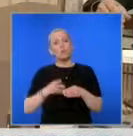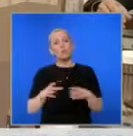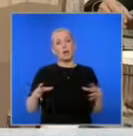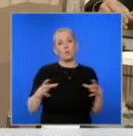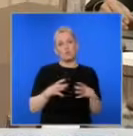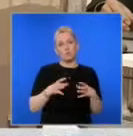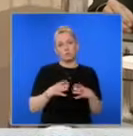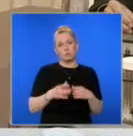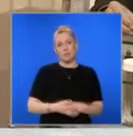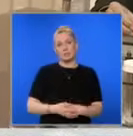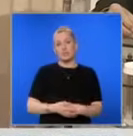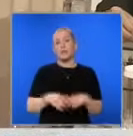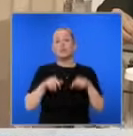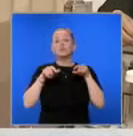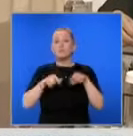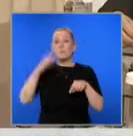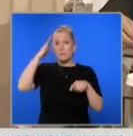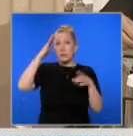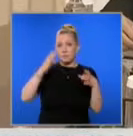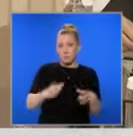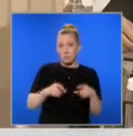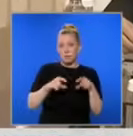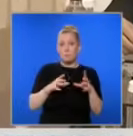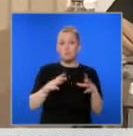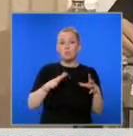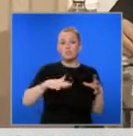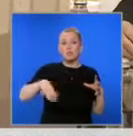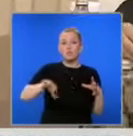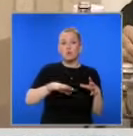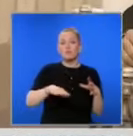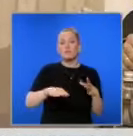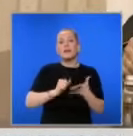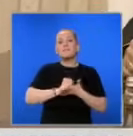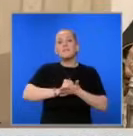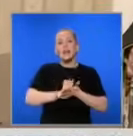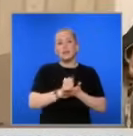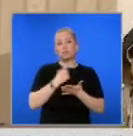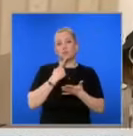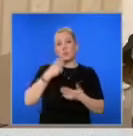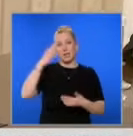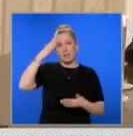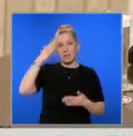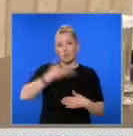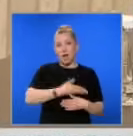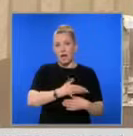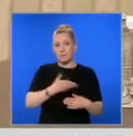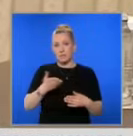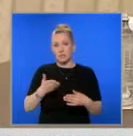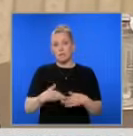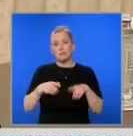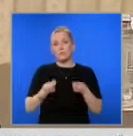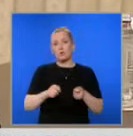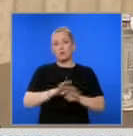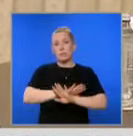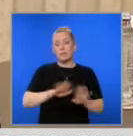правителство. Това правителство и това мнозинство са вредни за държавата. Агонията, в която вкараха България, може да се